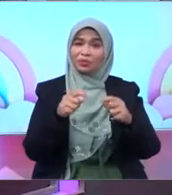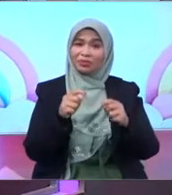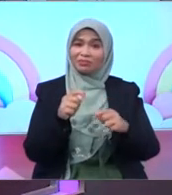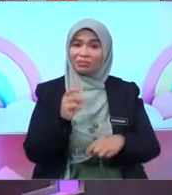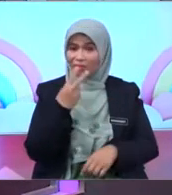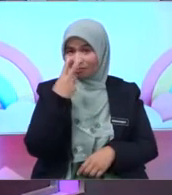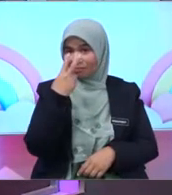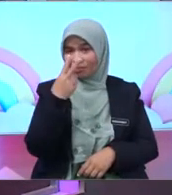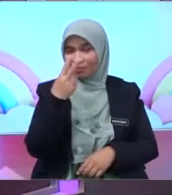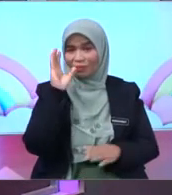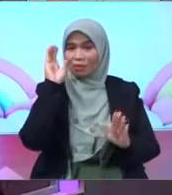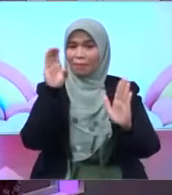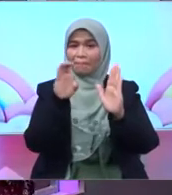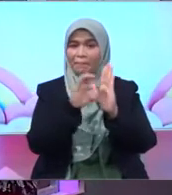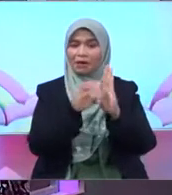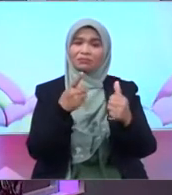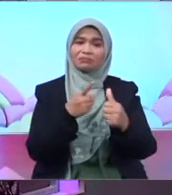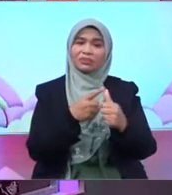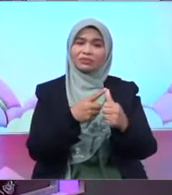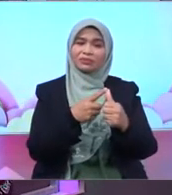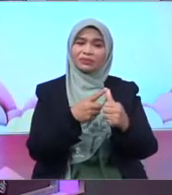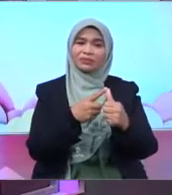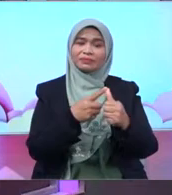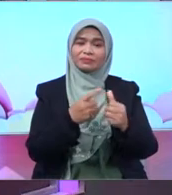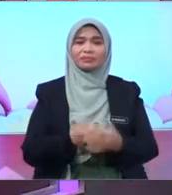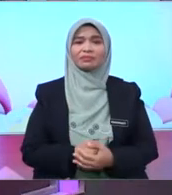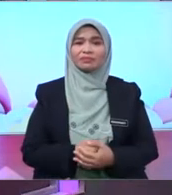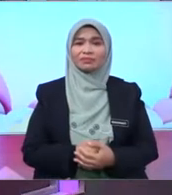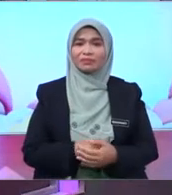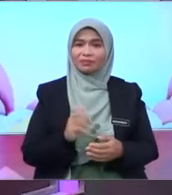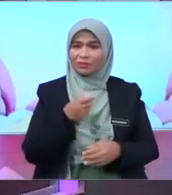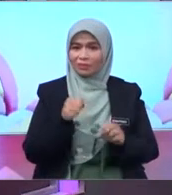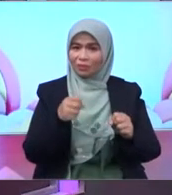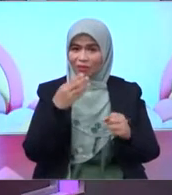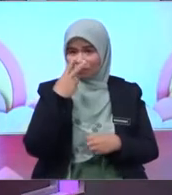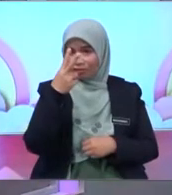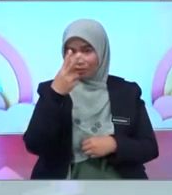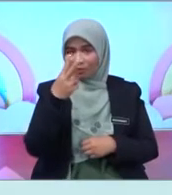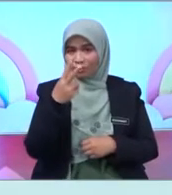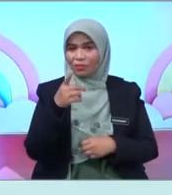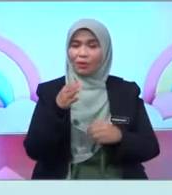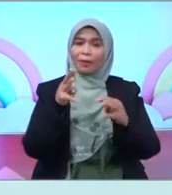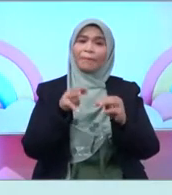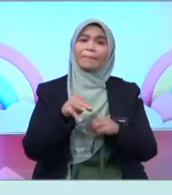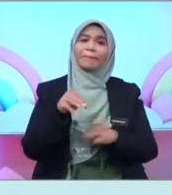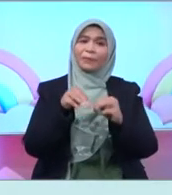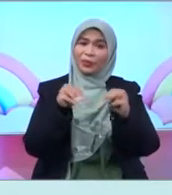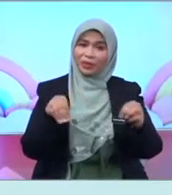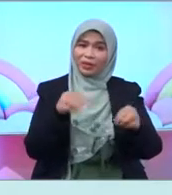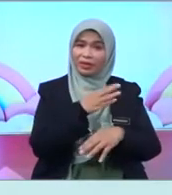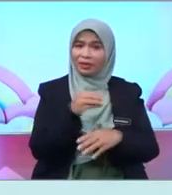gambar pertama-tama yang pertama kita boleh tengok aja seorang murid dan guru